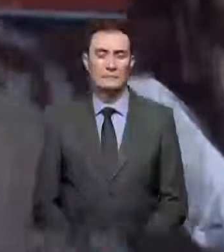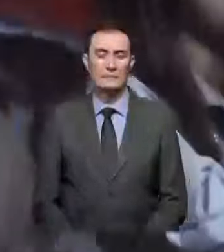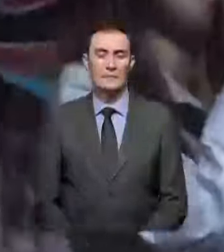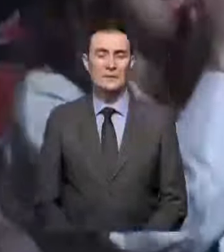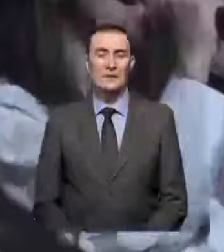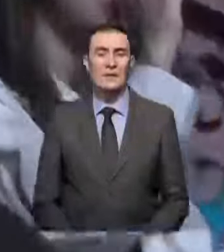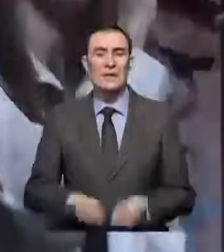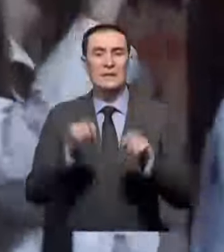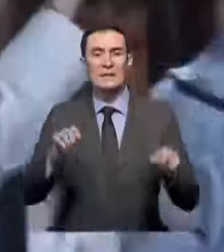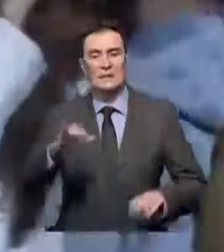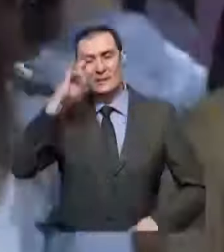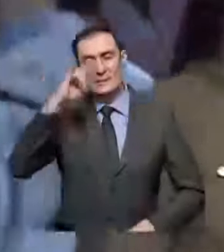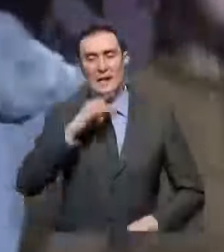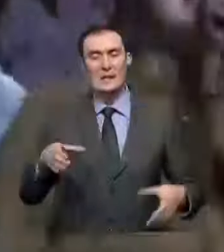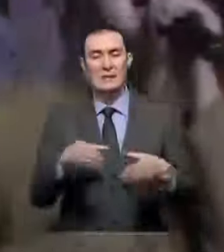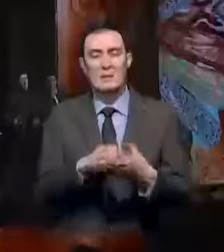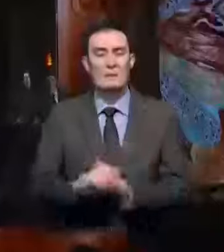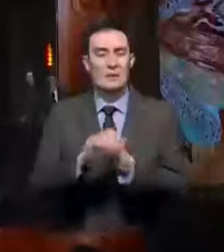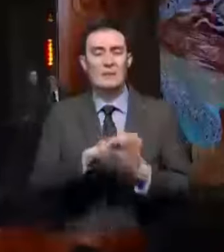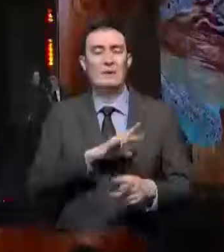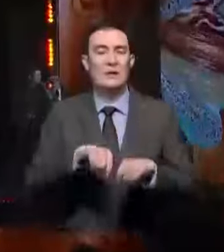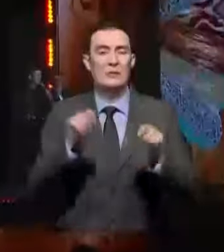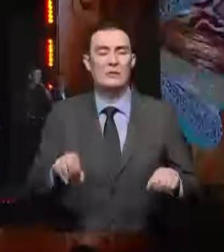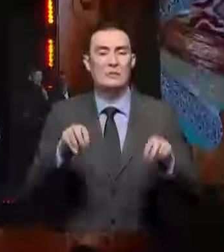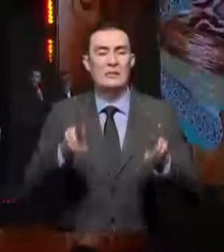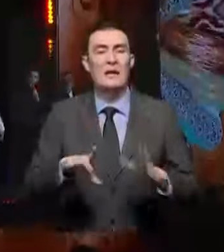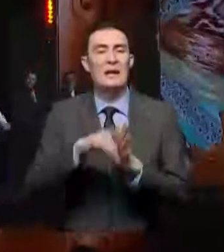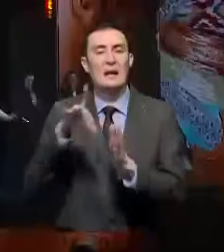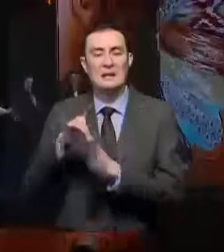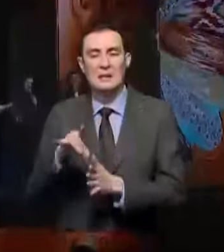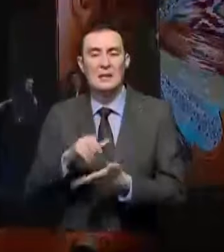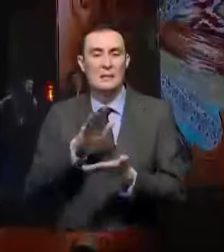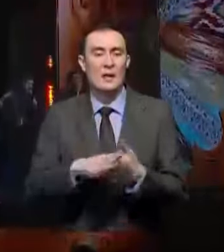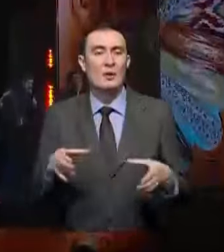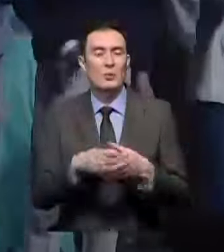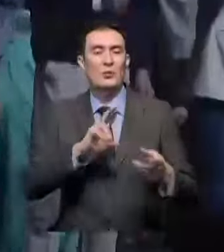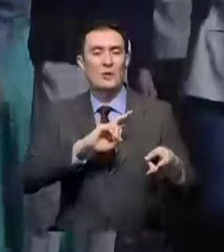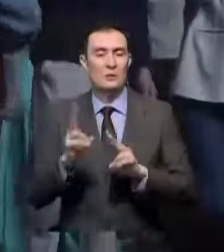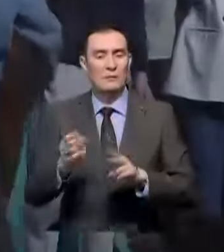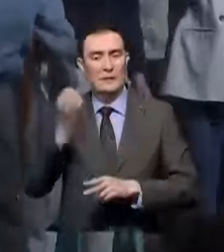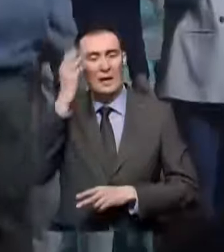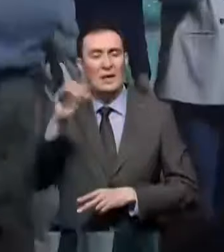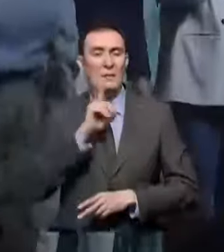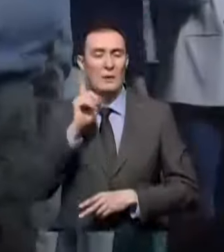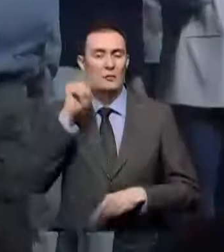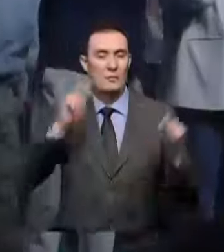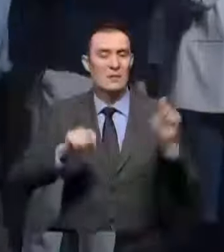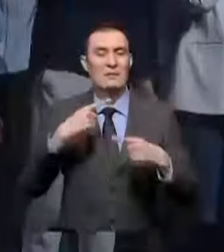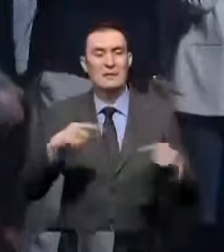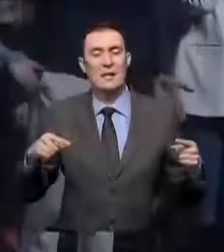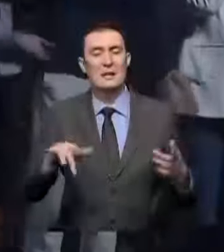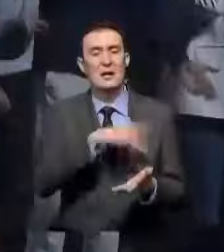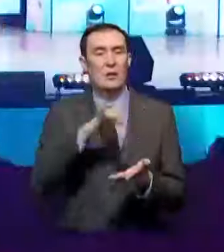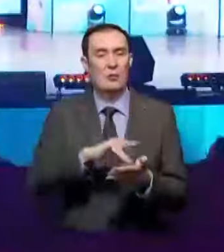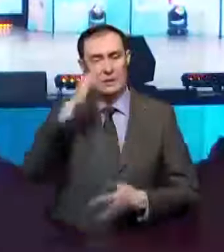Для создаваемого в Казахстане ансамбля «Бырлек» был организован специальный кастинг. Пока набрали группу танцоров. Талантливая молодежь приехала из разных